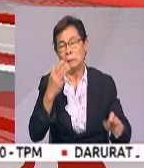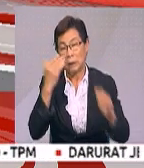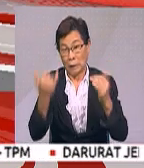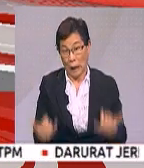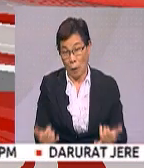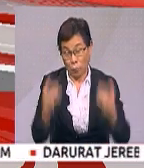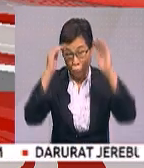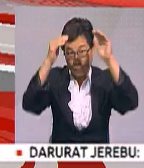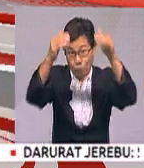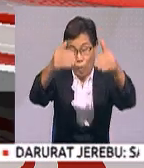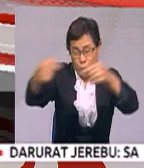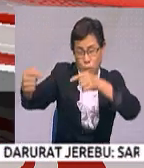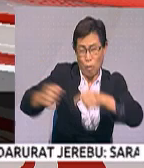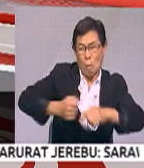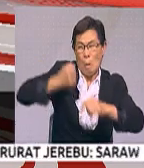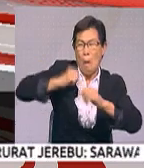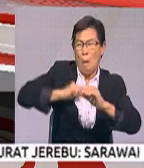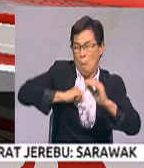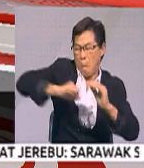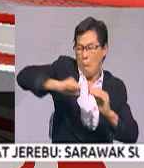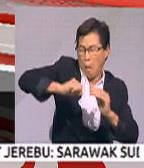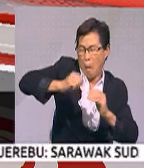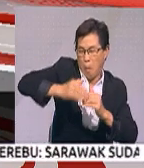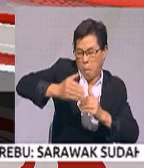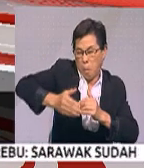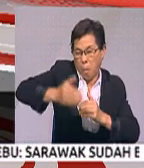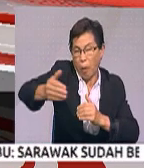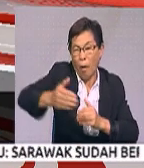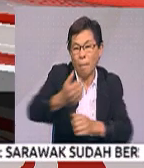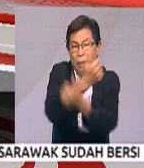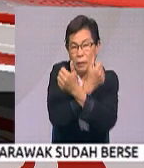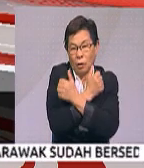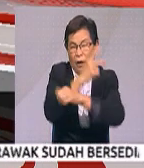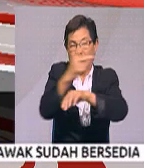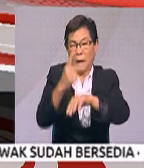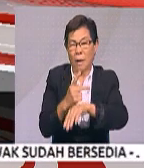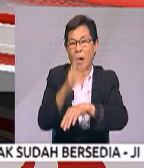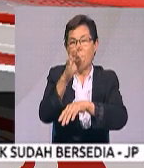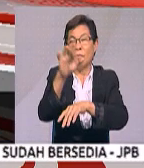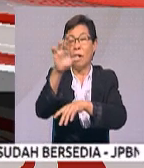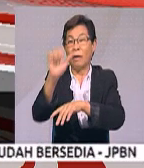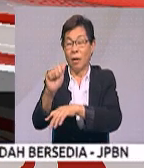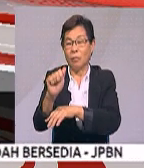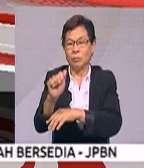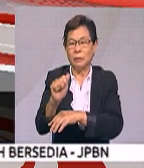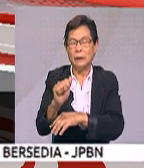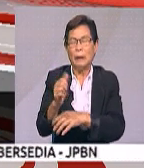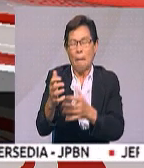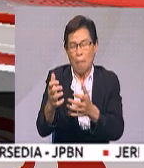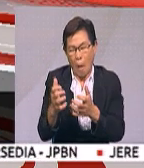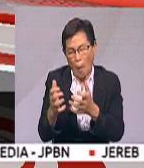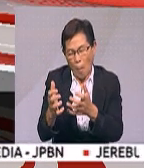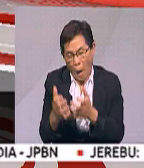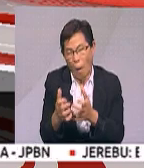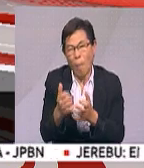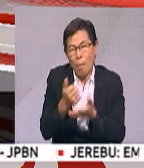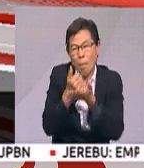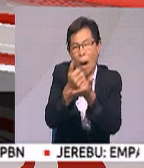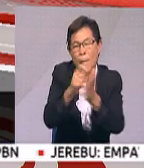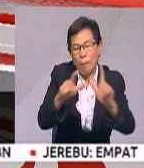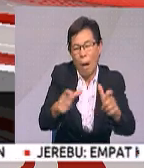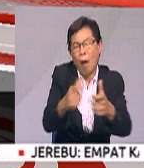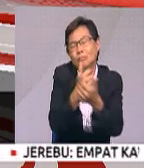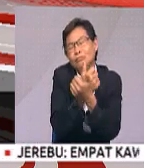tumpukan kepada perjuangan seterusnya. Penjaga gol utama Kebangsaan Farah Ayuni Yahya menanam hasrat besar untuk membantu